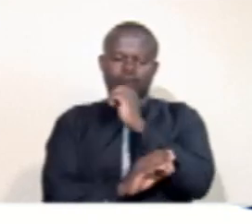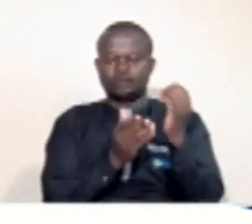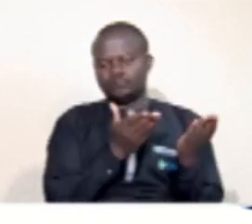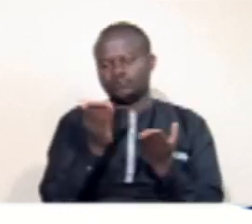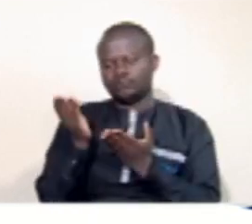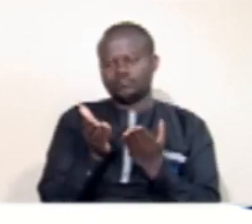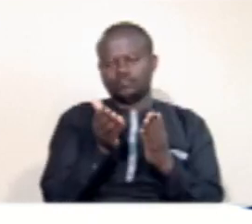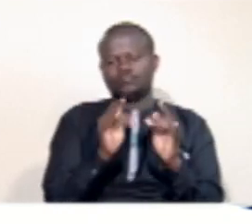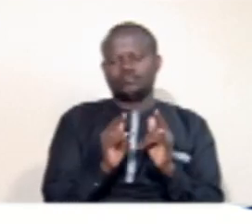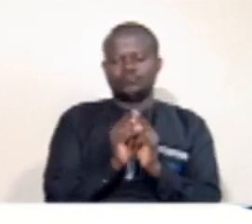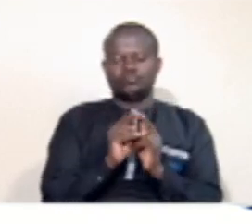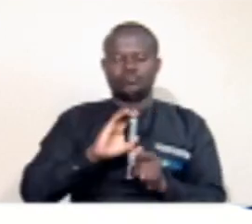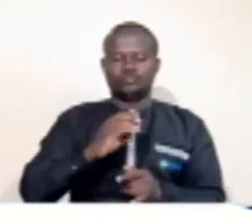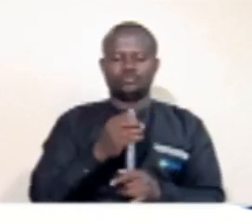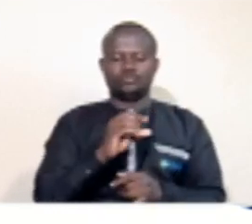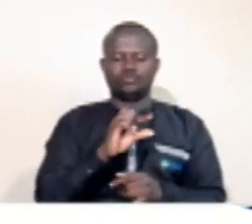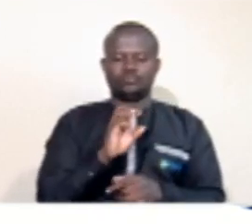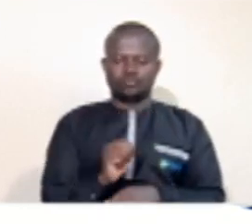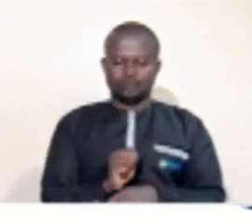cyakiriye inama ya CHOGM.